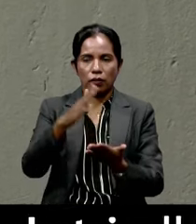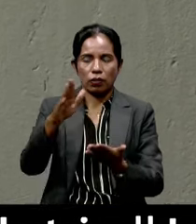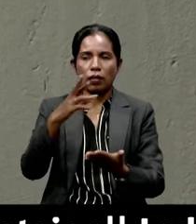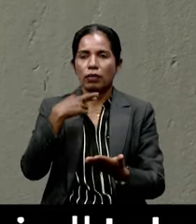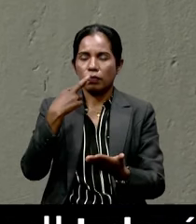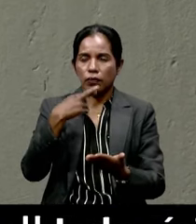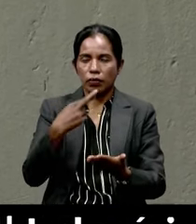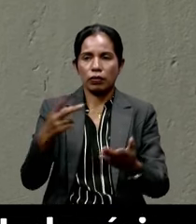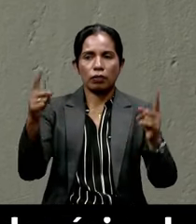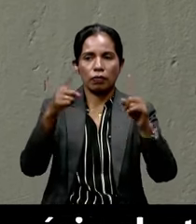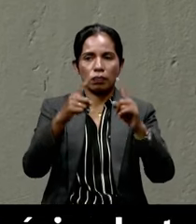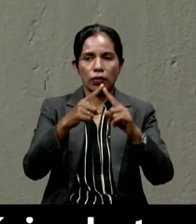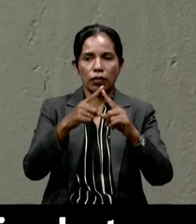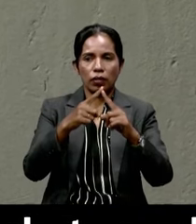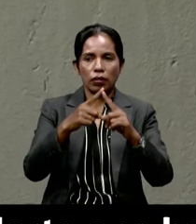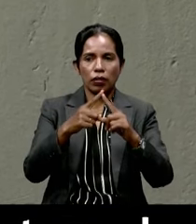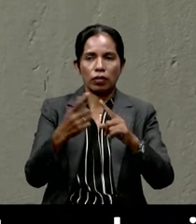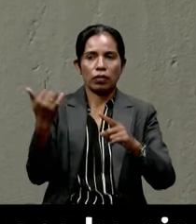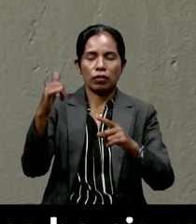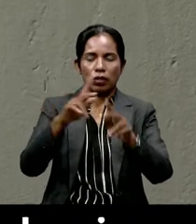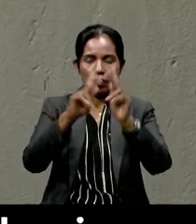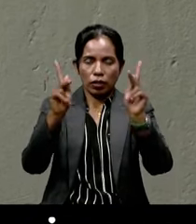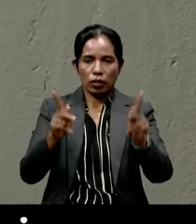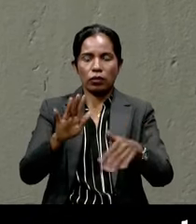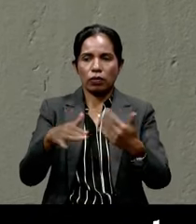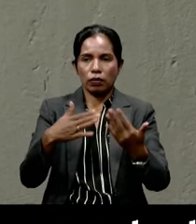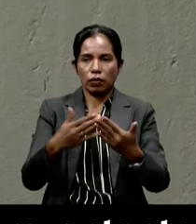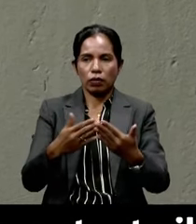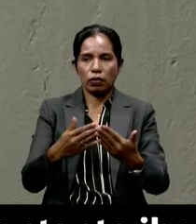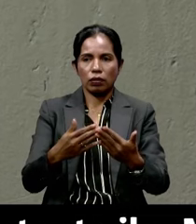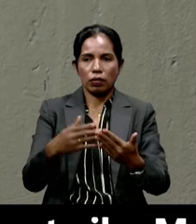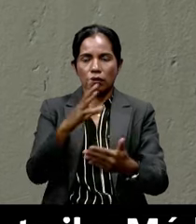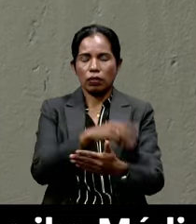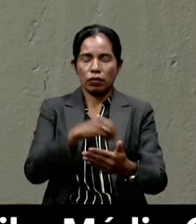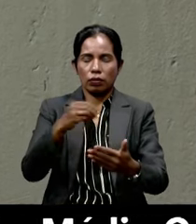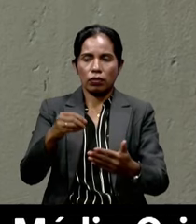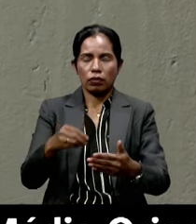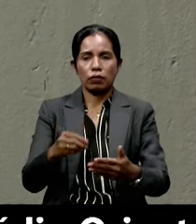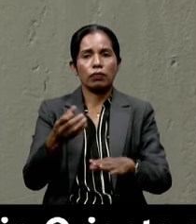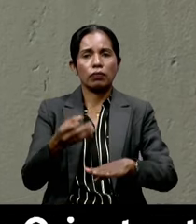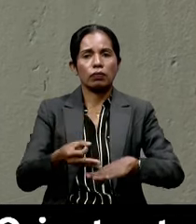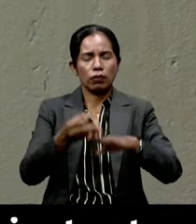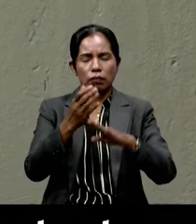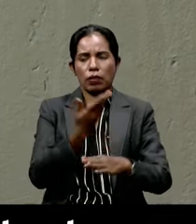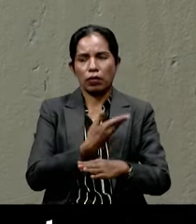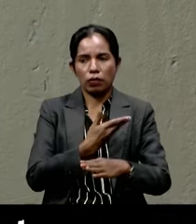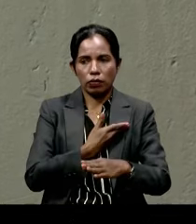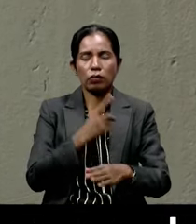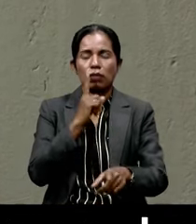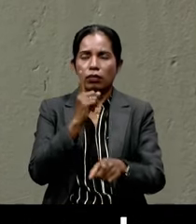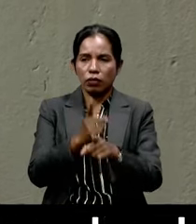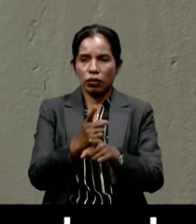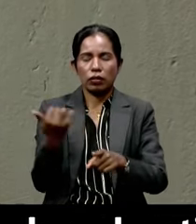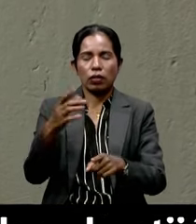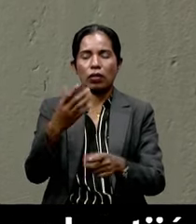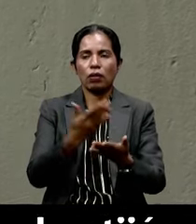fos baiha negosia di liba sira ke osira hopeful nebe maka karun tebes ita ber komparsa se sira sosa